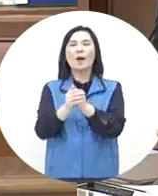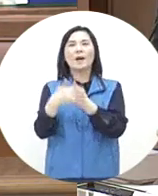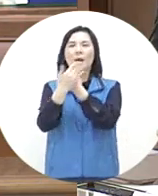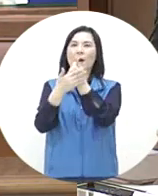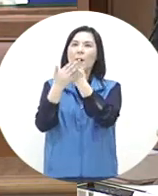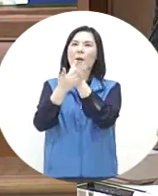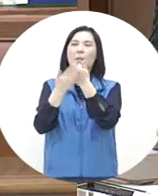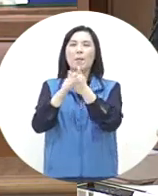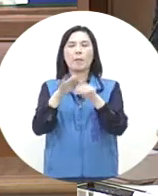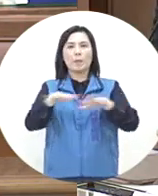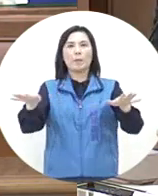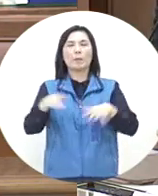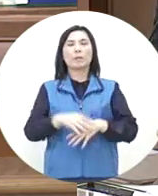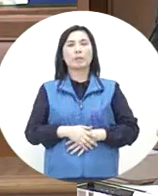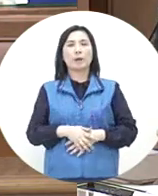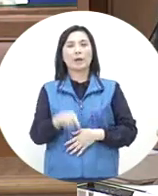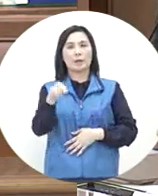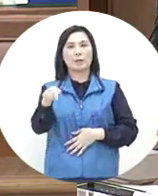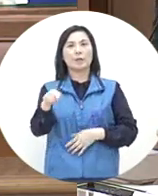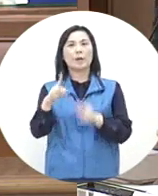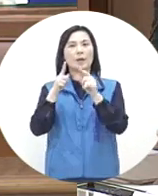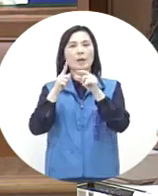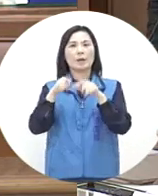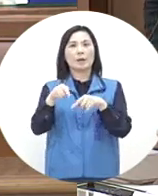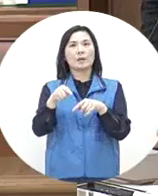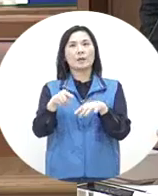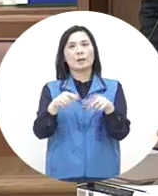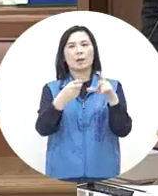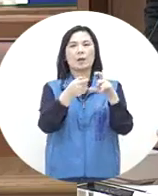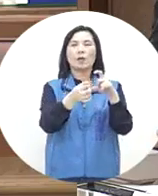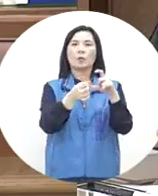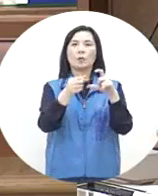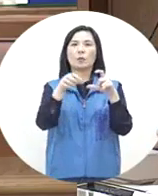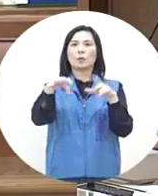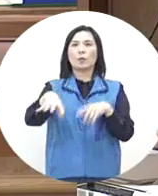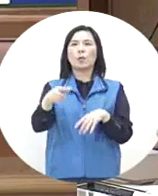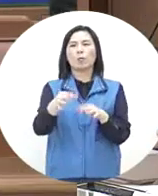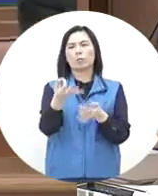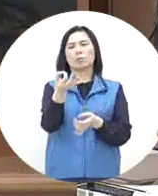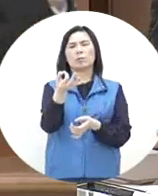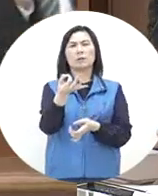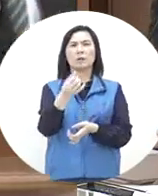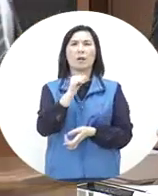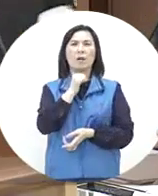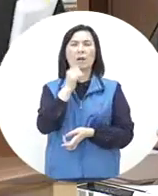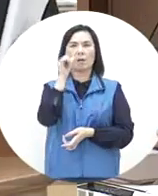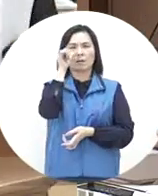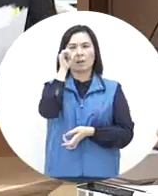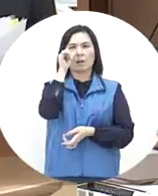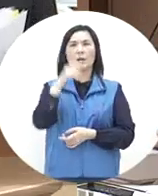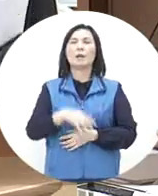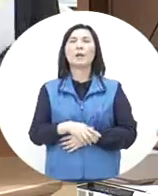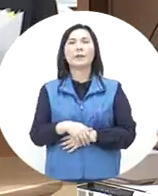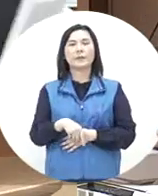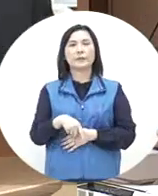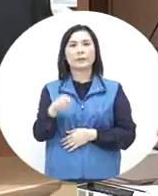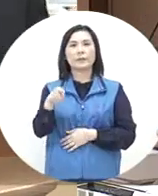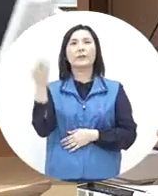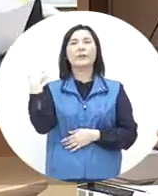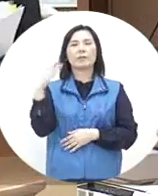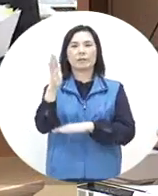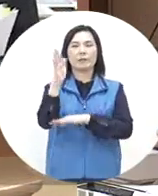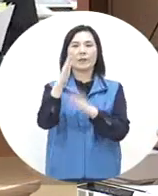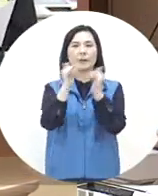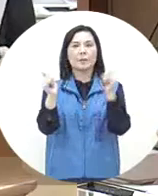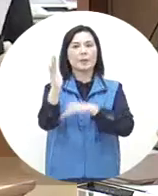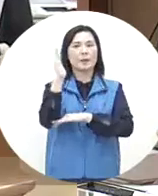啦。阿伯，公所干那遐经费，柯局长也当。 丁议员报告，之前在那边服务过了。 对 对, 對。 那个之前都是民政局补助，那